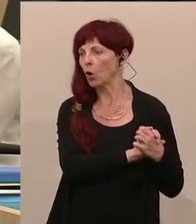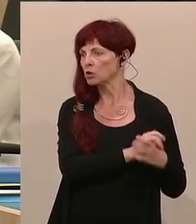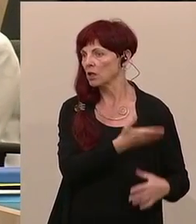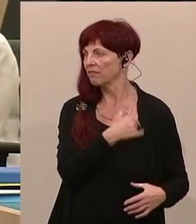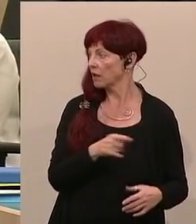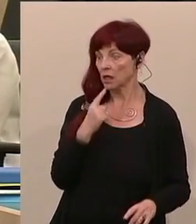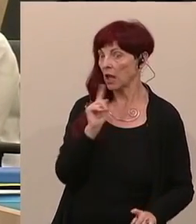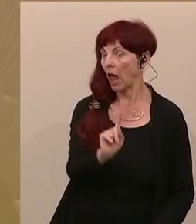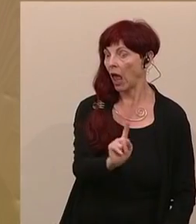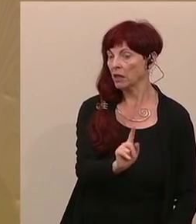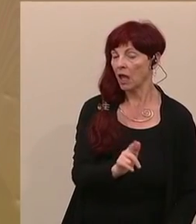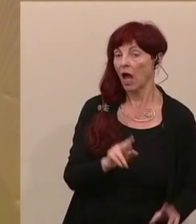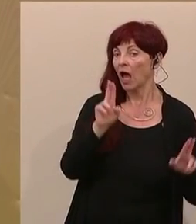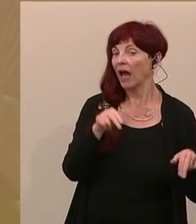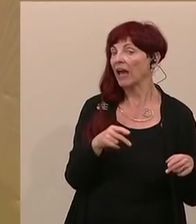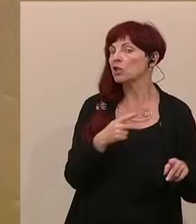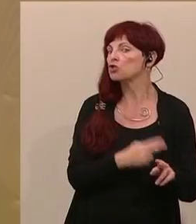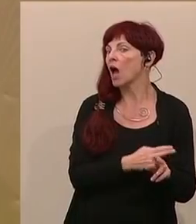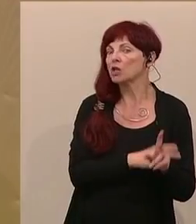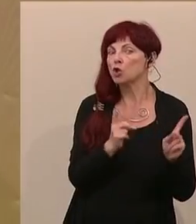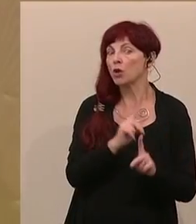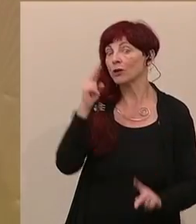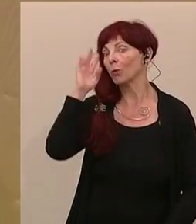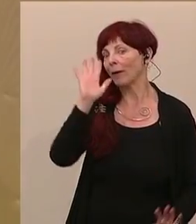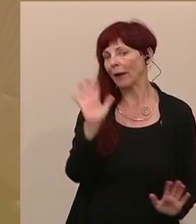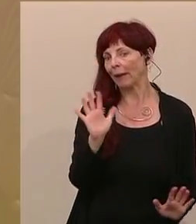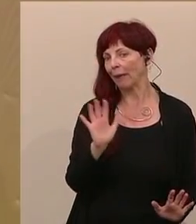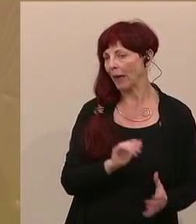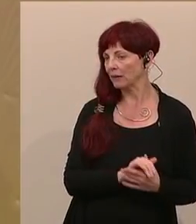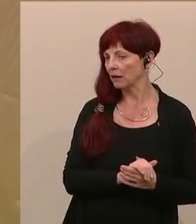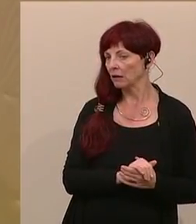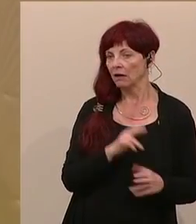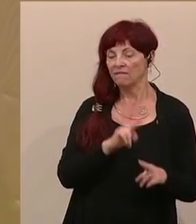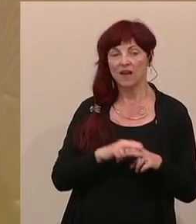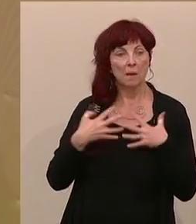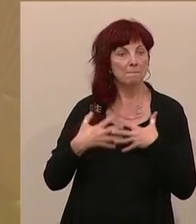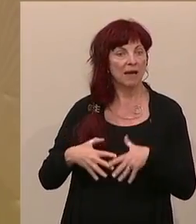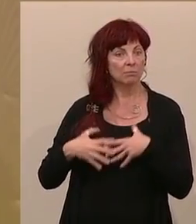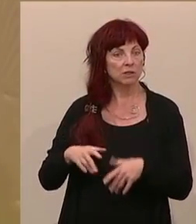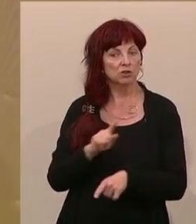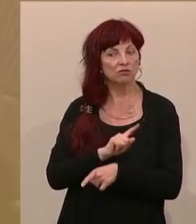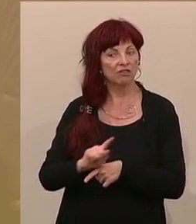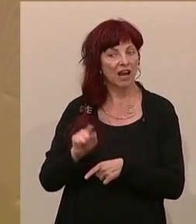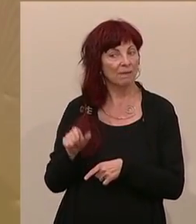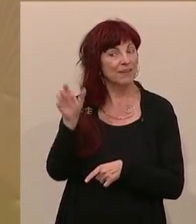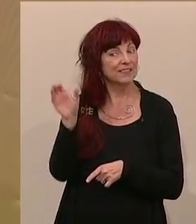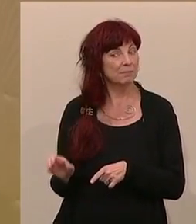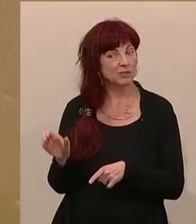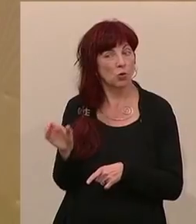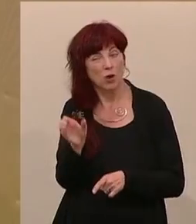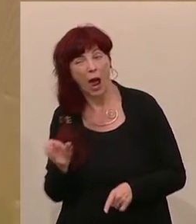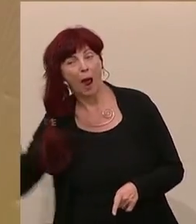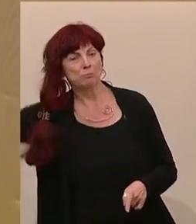hier über den Rechtsstaat nachgedacht wird, wenn dem Rechtsstaat die Mechanismen fehlen, solche Figuren abzuschieben. Aber wir